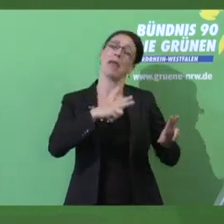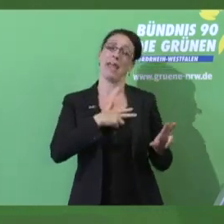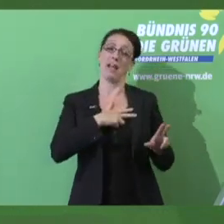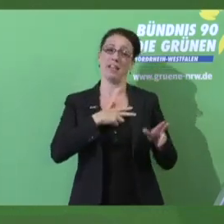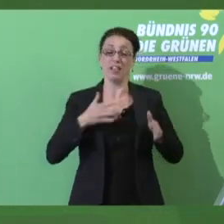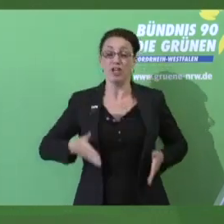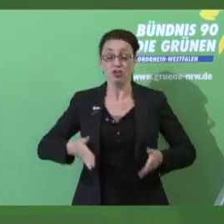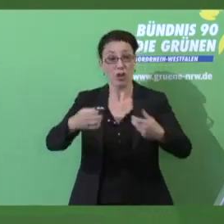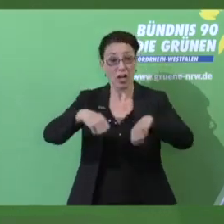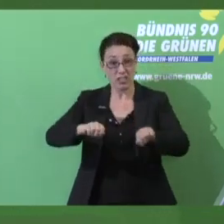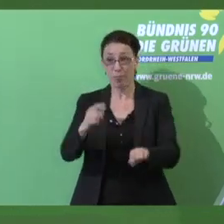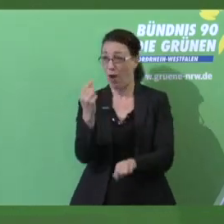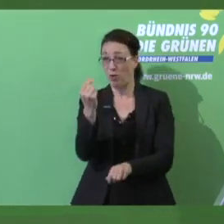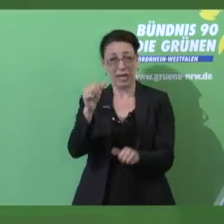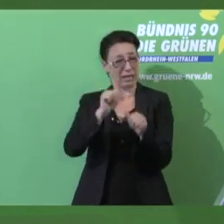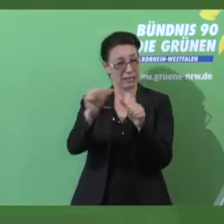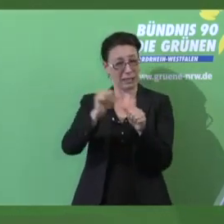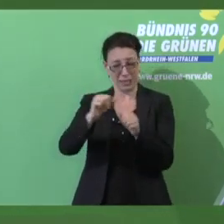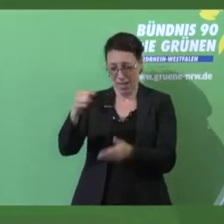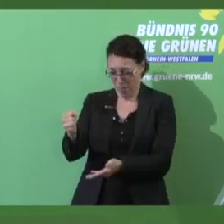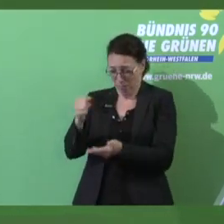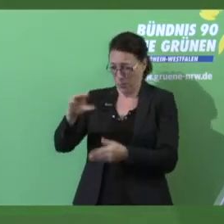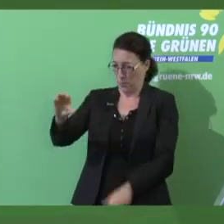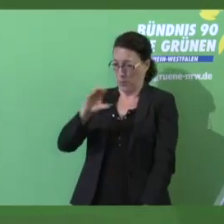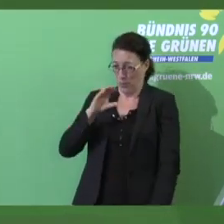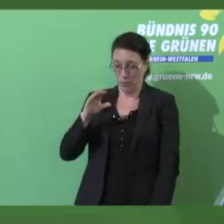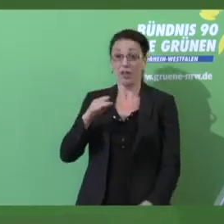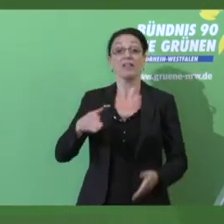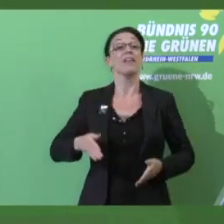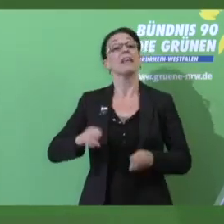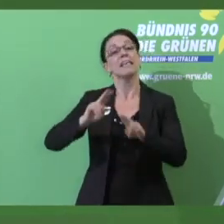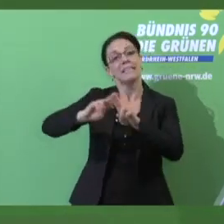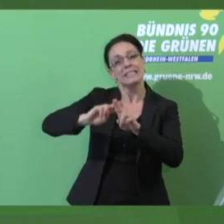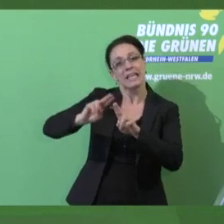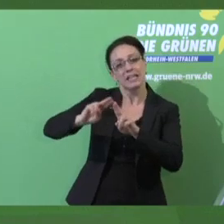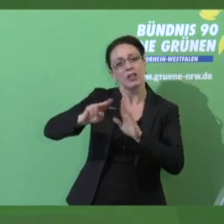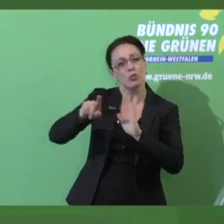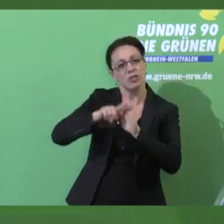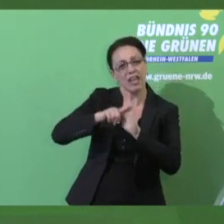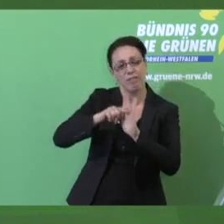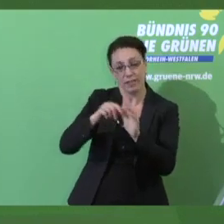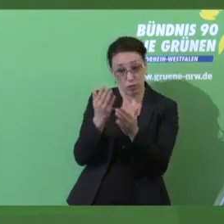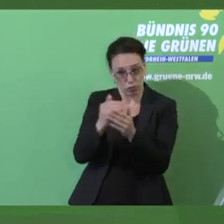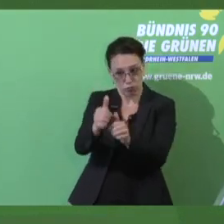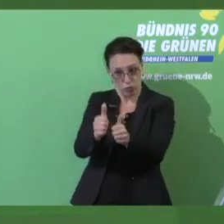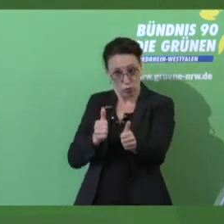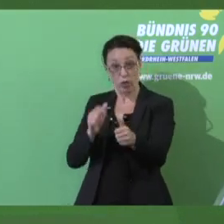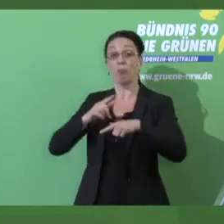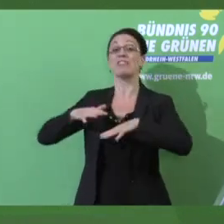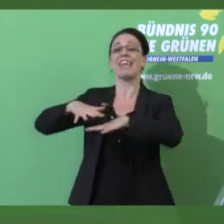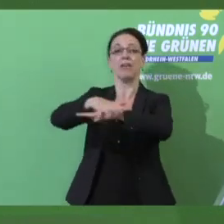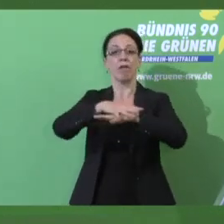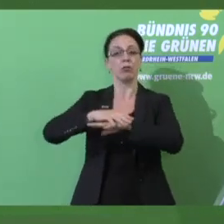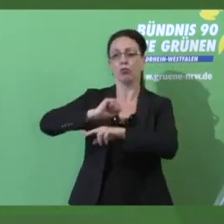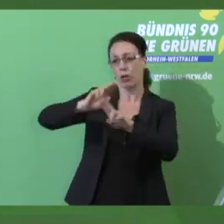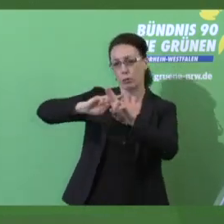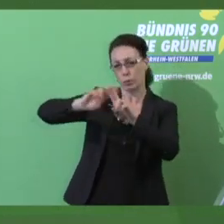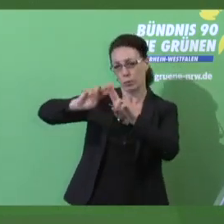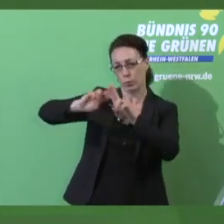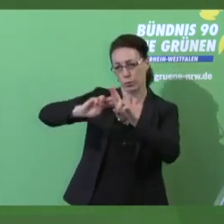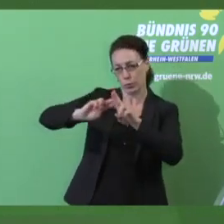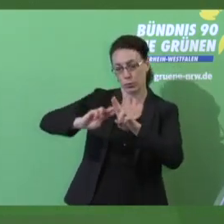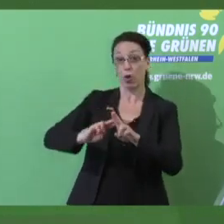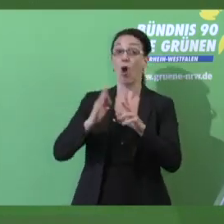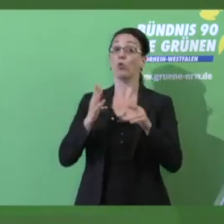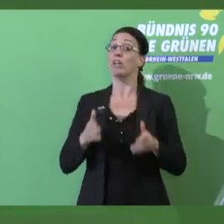für Straßenbau, wir haben ein riesiges Sanierungsdefizit, wir müssen alles darauf setzen, dass wir unsere Infrastruktur auf Vordermann bringen und